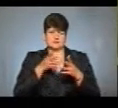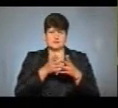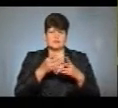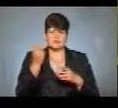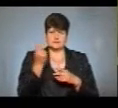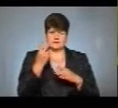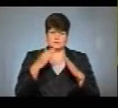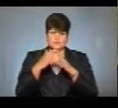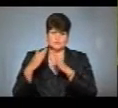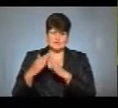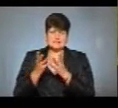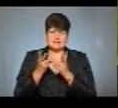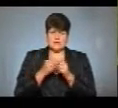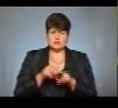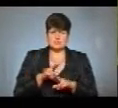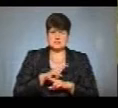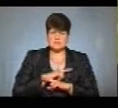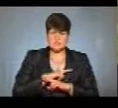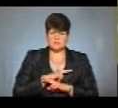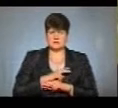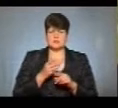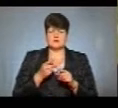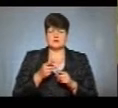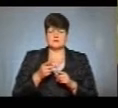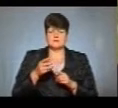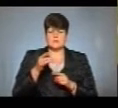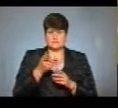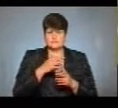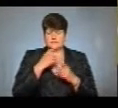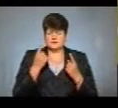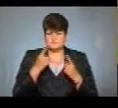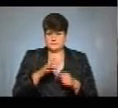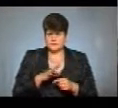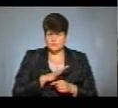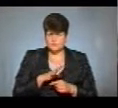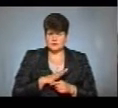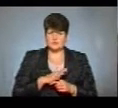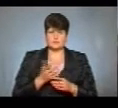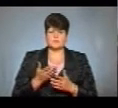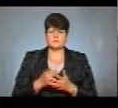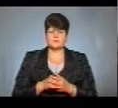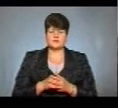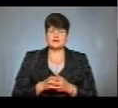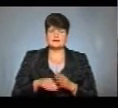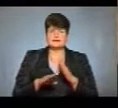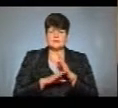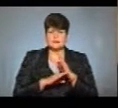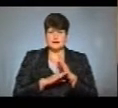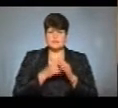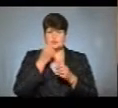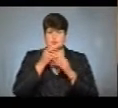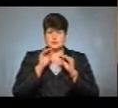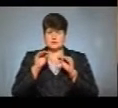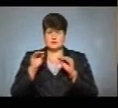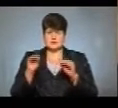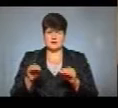друга за кількістю загиблих в історії авіації. На третій роковини авіатрощі в Амстердамі відкрили меморіал пам'яті. Дерева та соняхи висадили